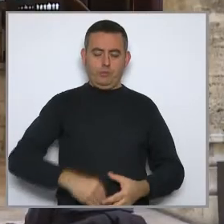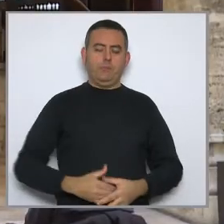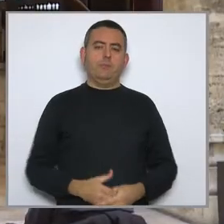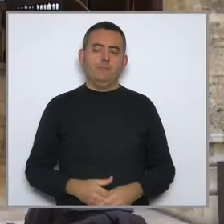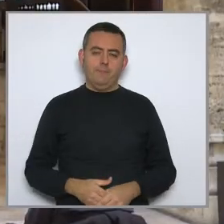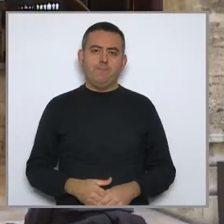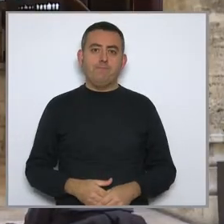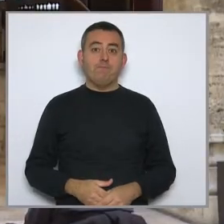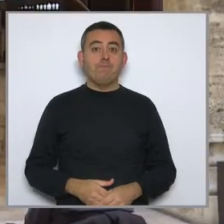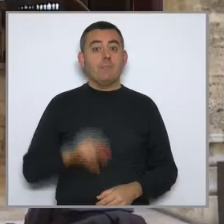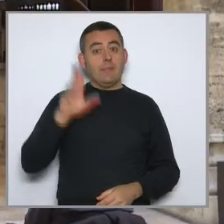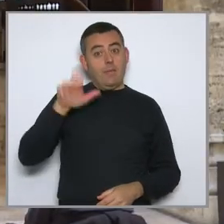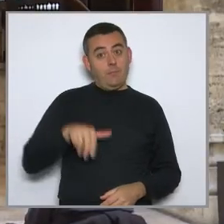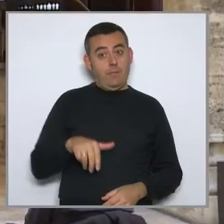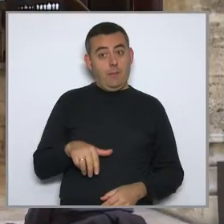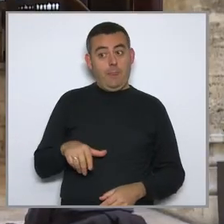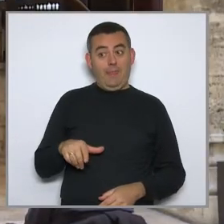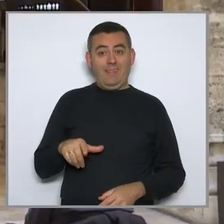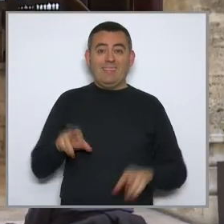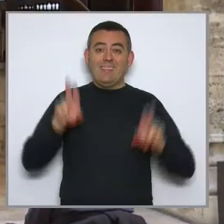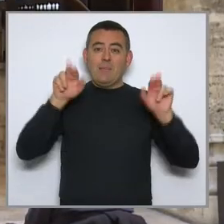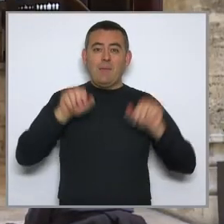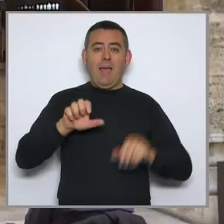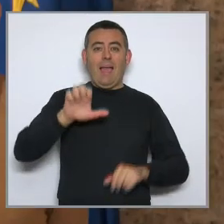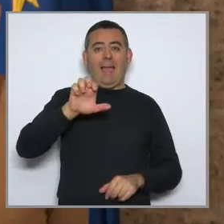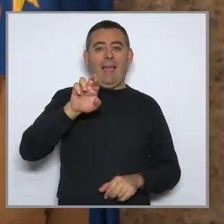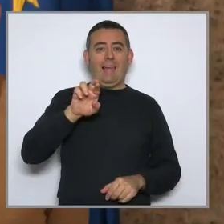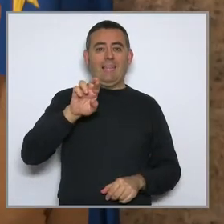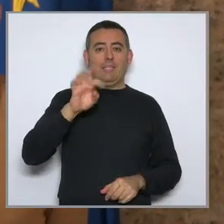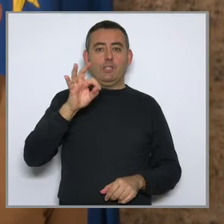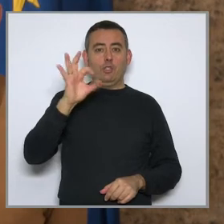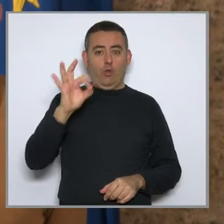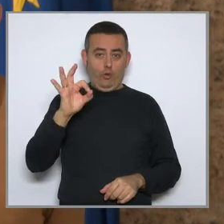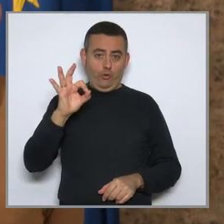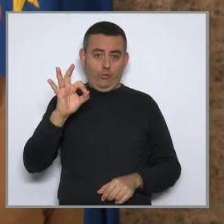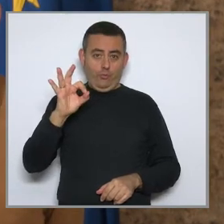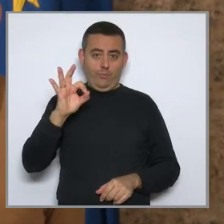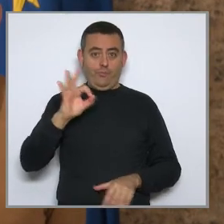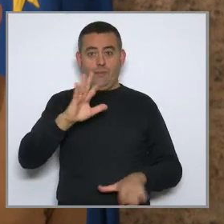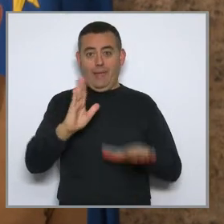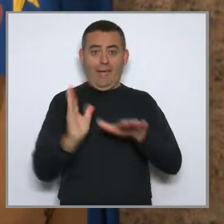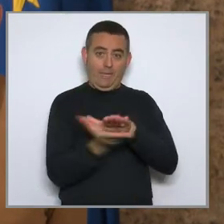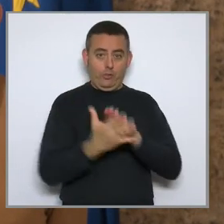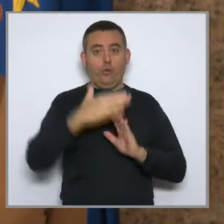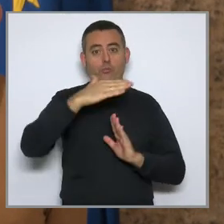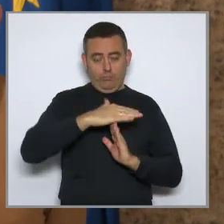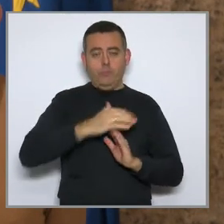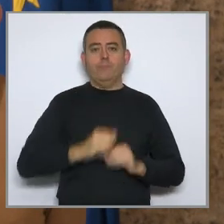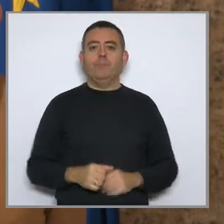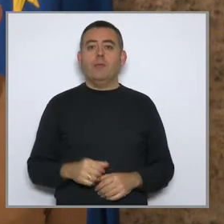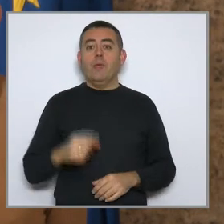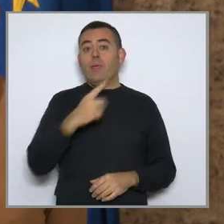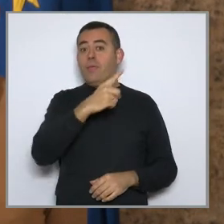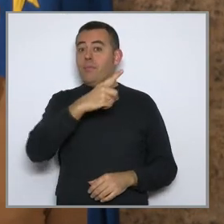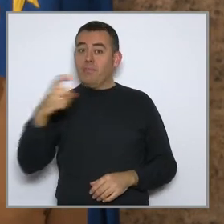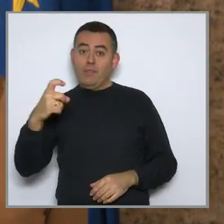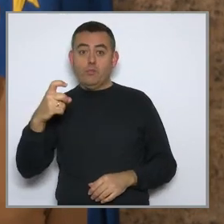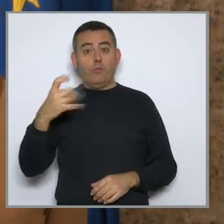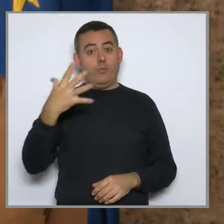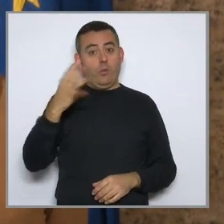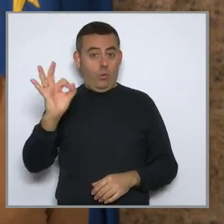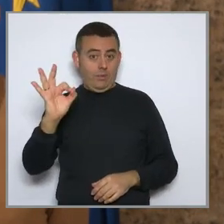En el cas dels ERTOs, com saben, seran una ajuda corresponent a 150 euros al mes, dos